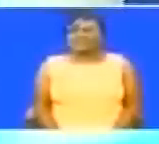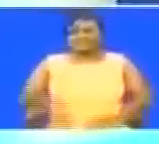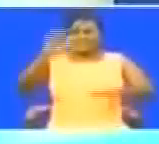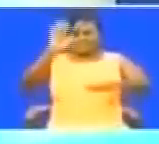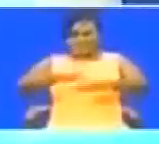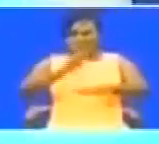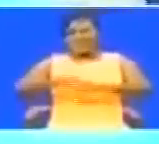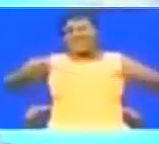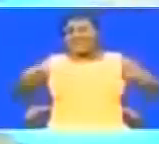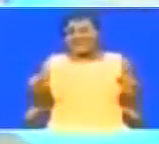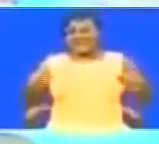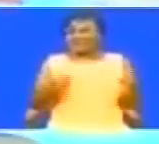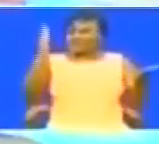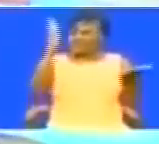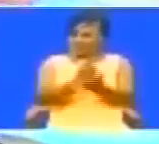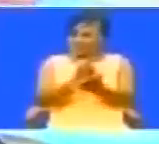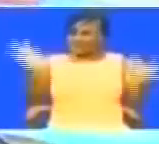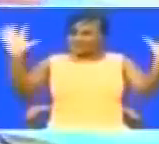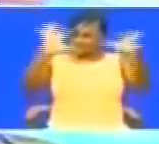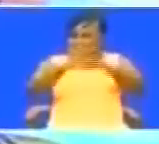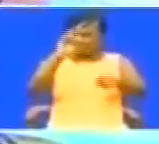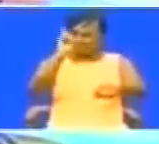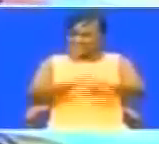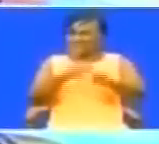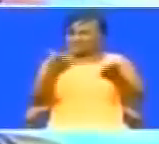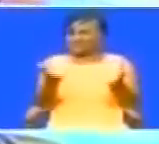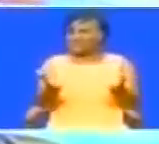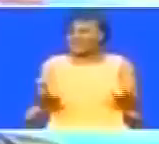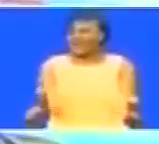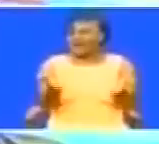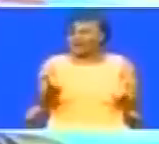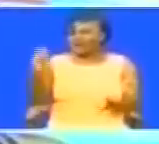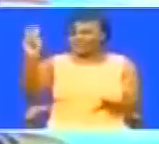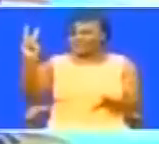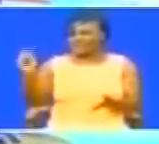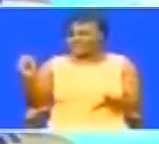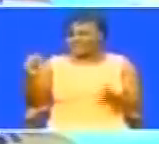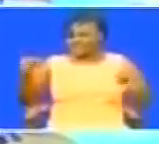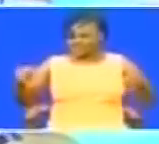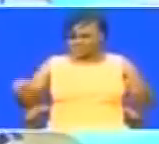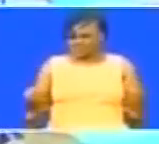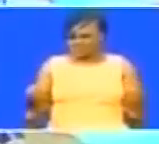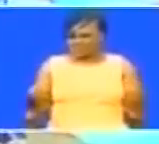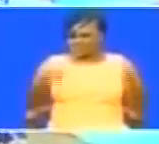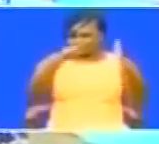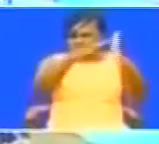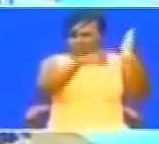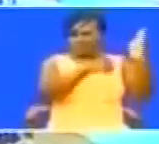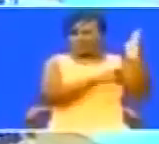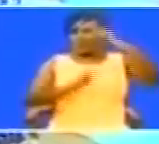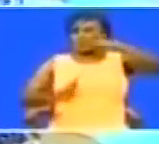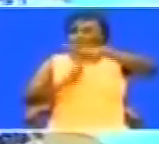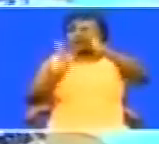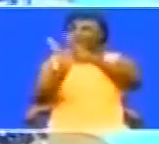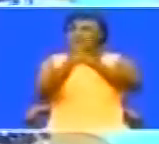Marhaba, ni furaha iliyoje basi kuweza kujiunga nawe mtazamaji mteule papa hapa kwenye taarifa za KTN leo. Na kukudokezea tu baadhi ya taarifa